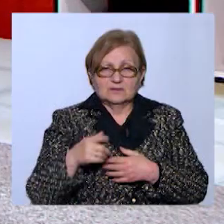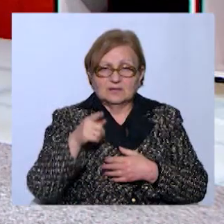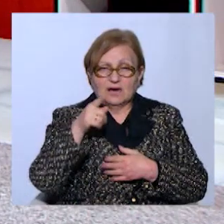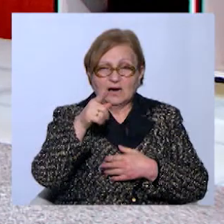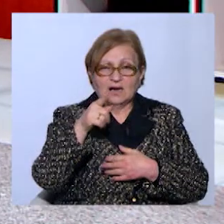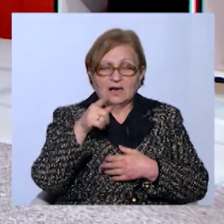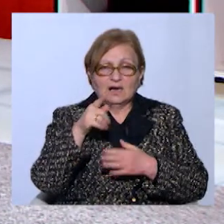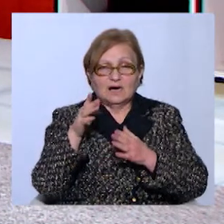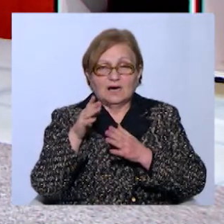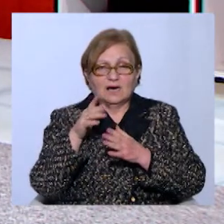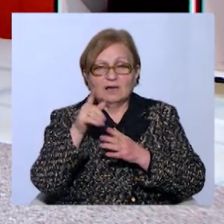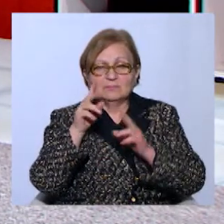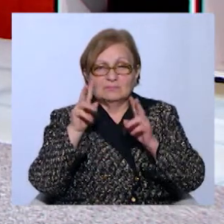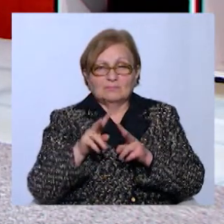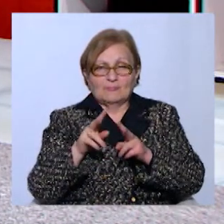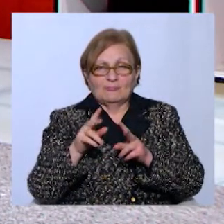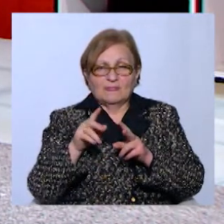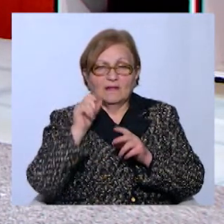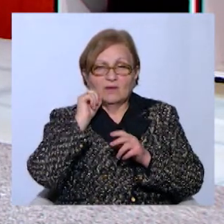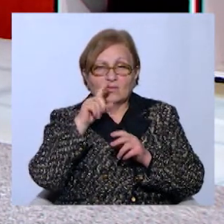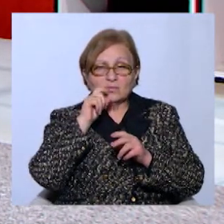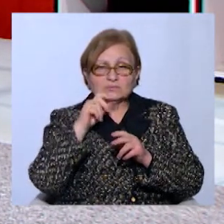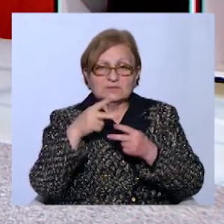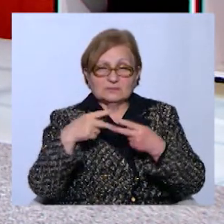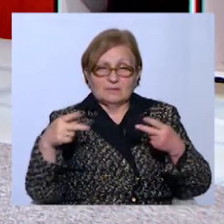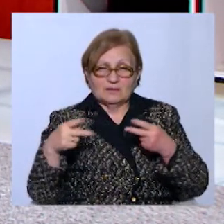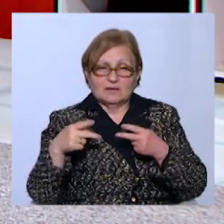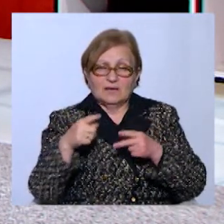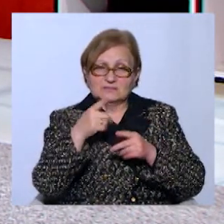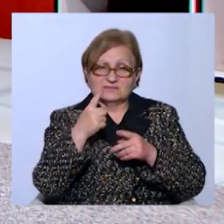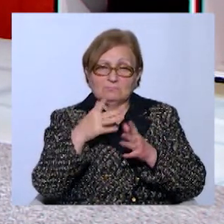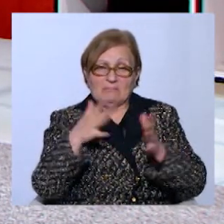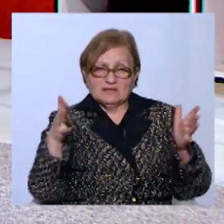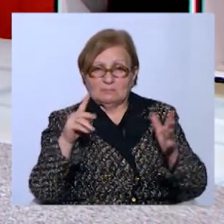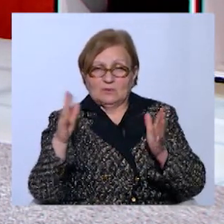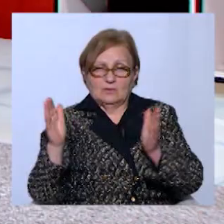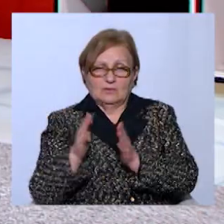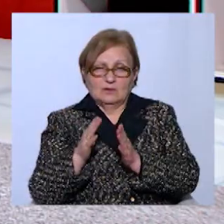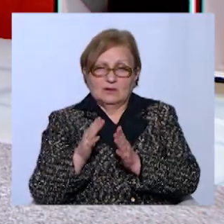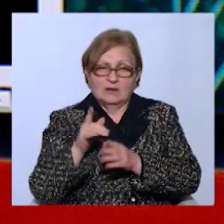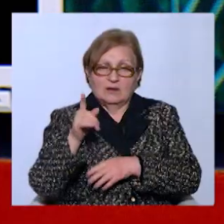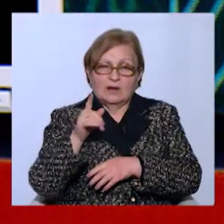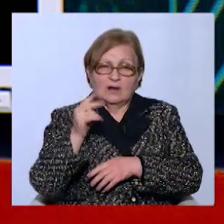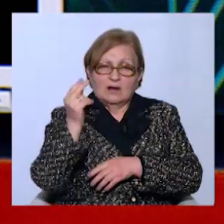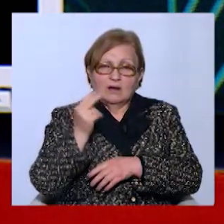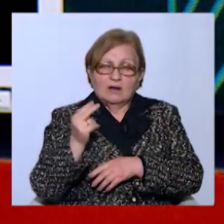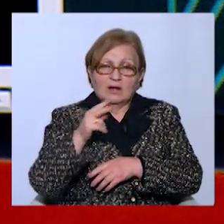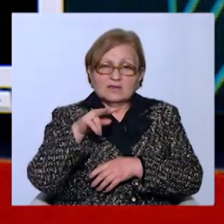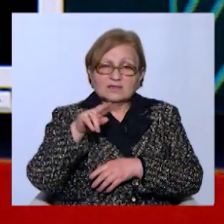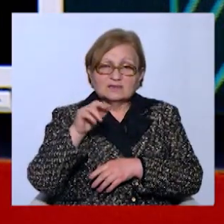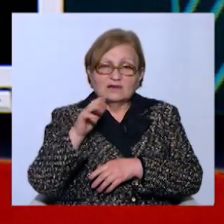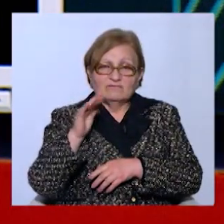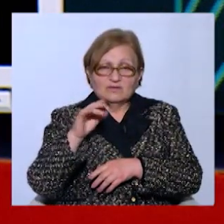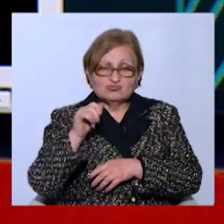წესით ოქროს თანაფარდობით გაყოფილი, ხო? ანუ და ვინჩი ძალიან ხშირად იყენებდა მხატვრობისას